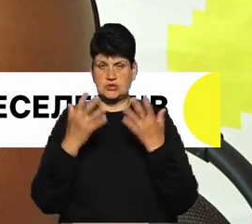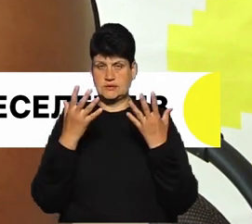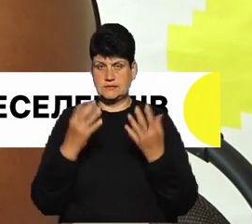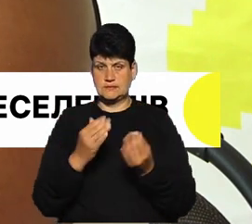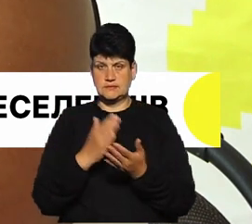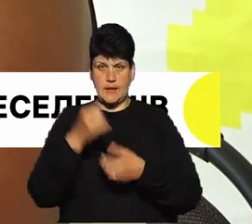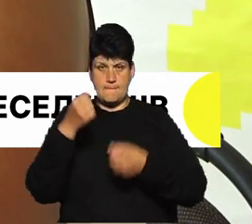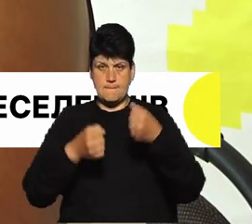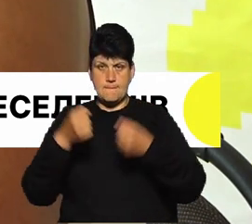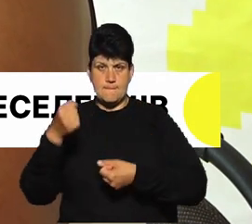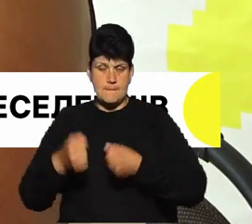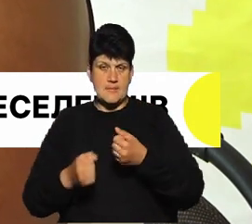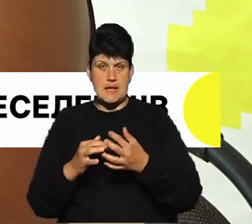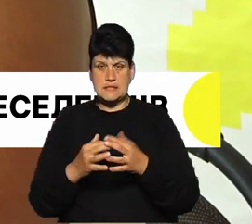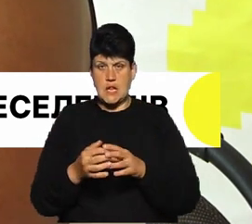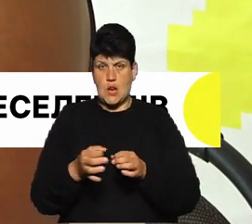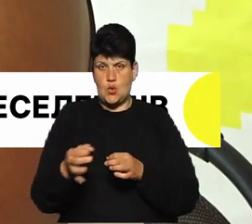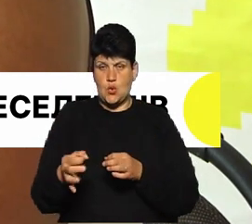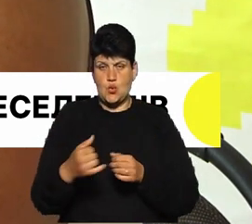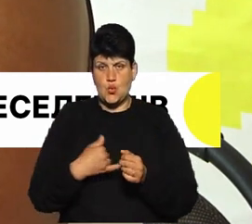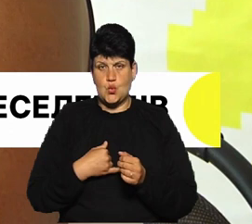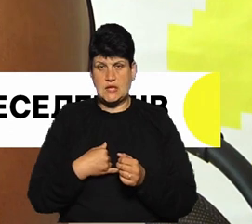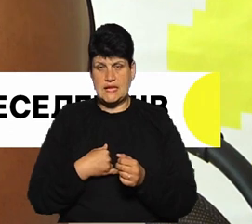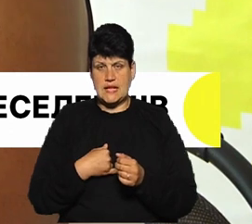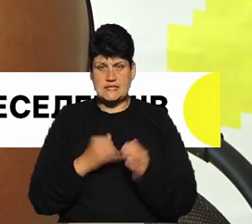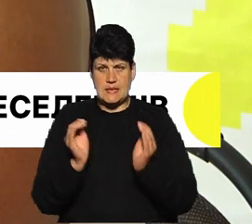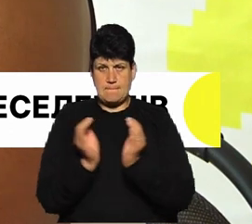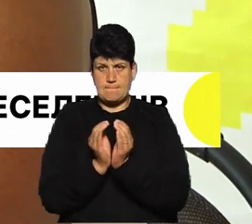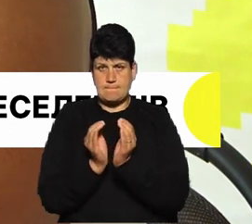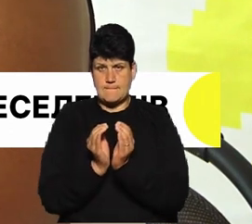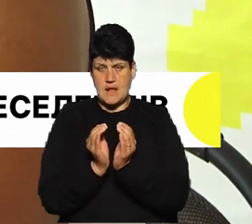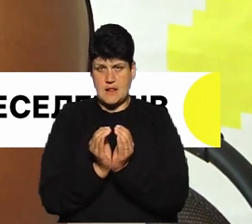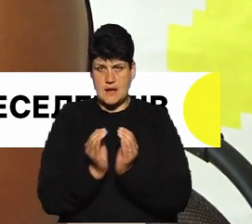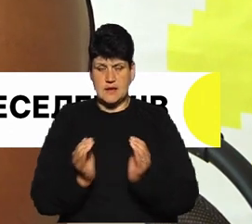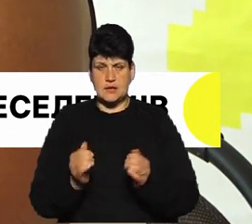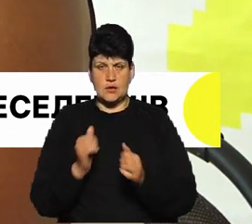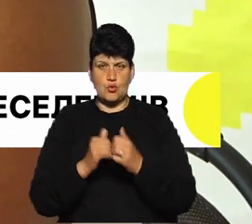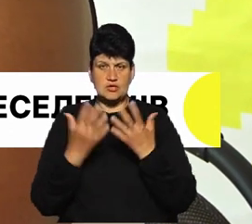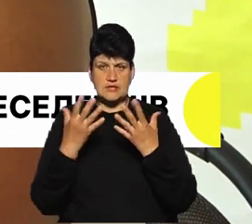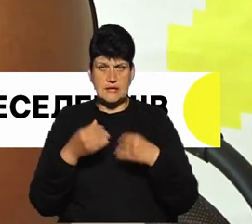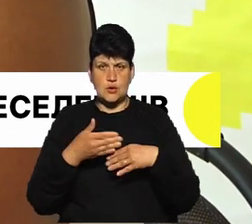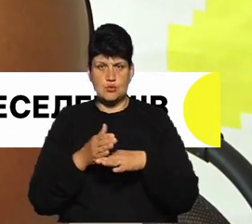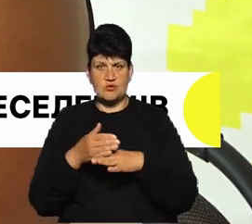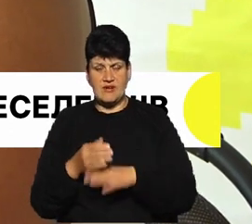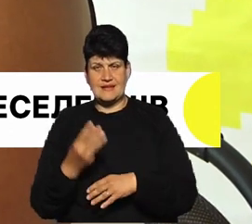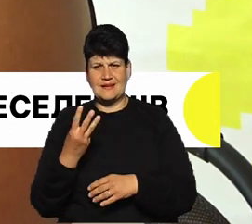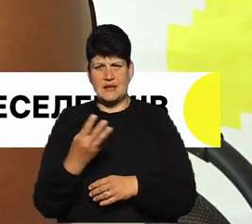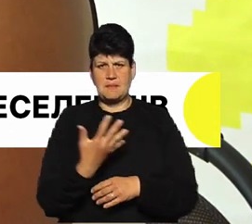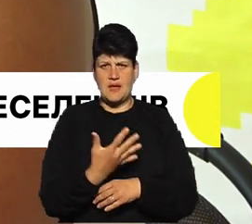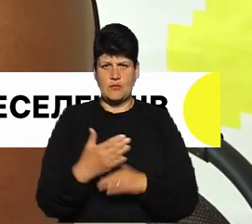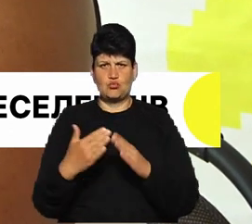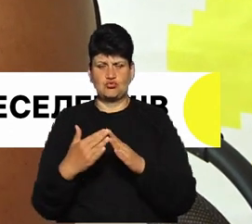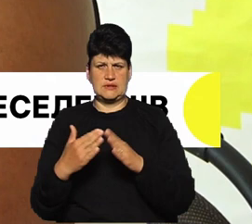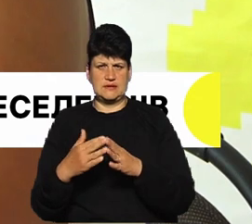нас там таке село, ну, дуже маленьке, ну, і кожен день розбивають 3-5 будинків, 3-5